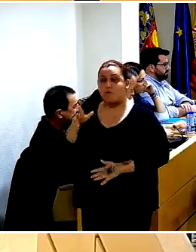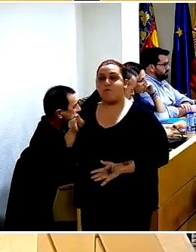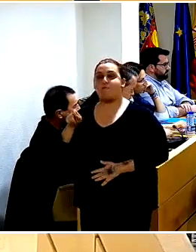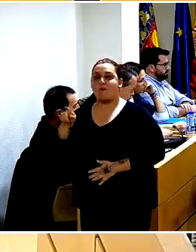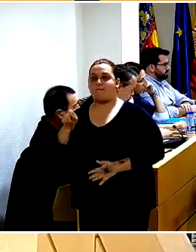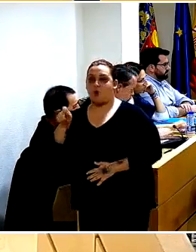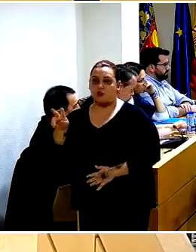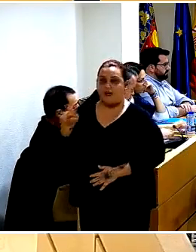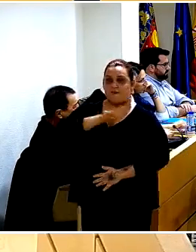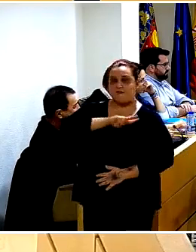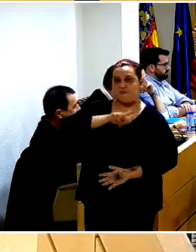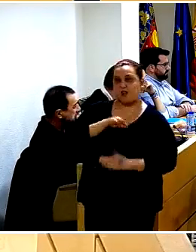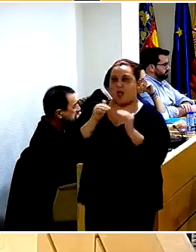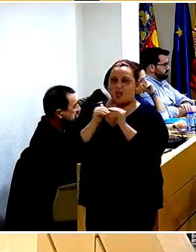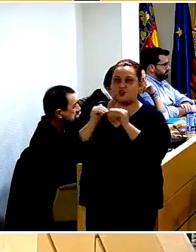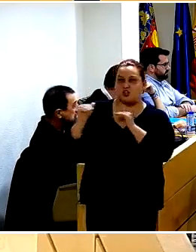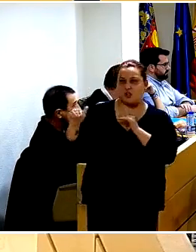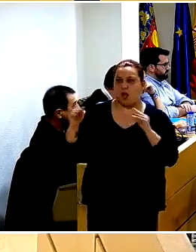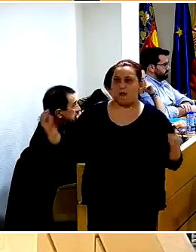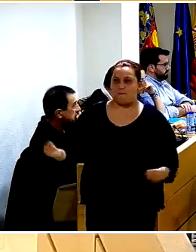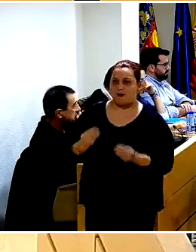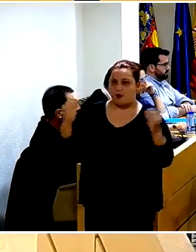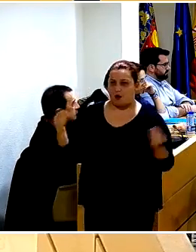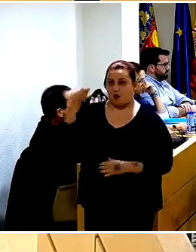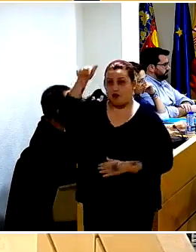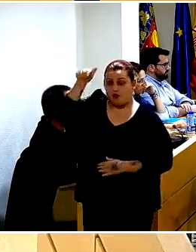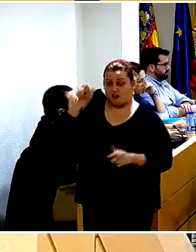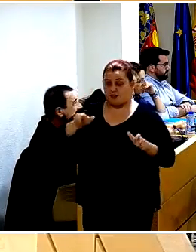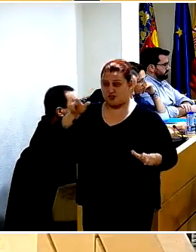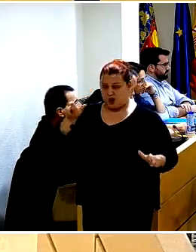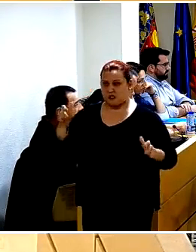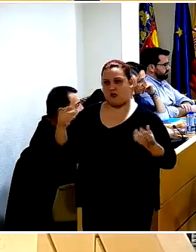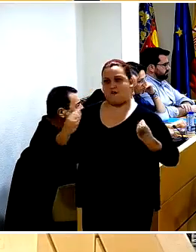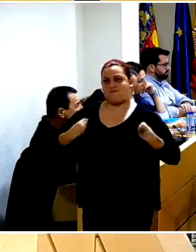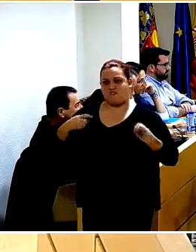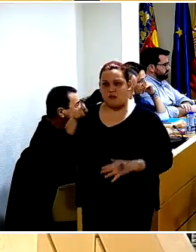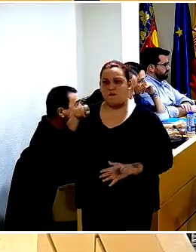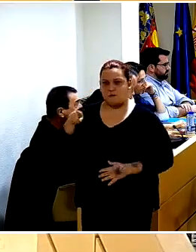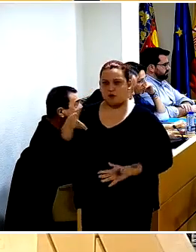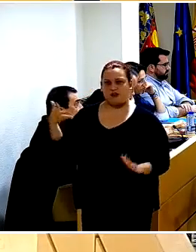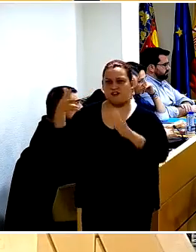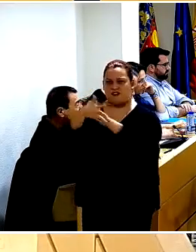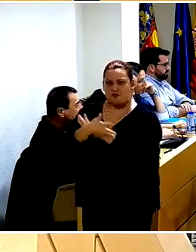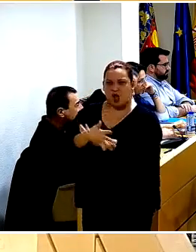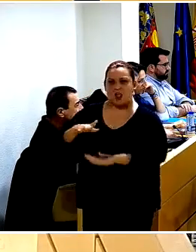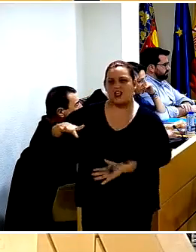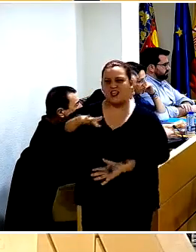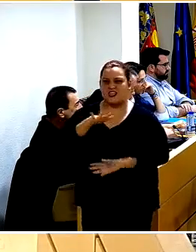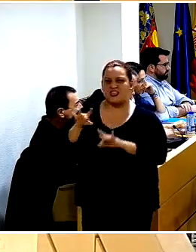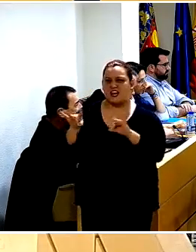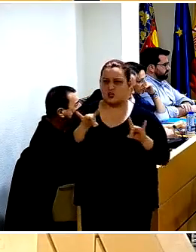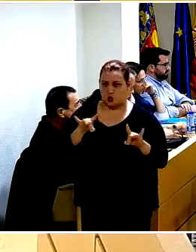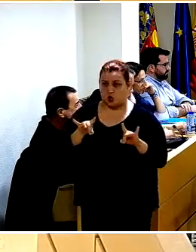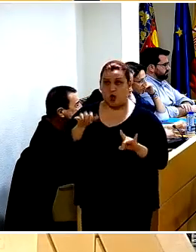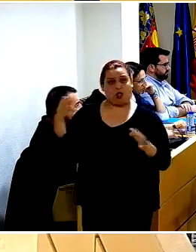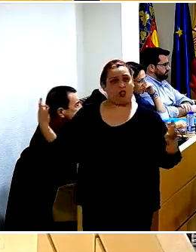neta i més sostenible. Paiporta és la seva gent i també és el seu territori. I territori sols tenim un i l'hem de